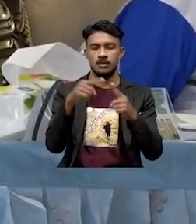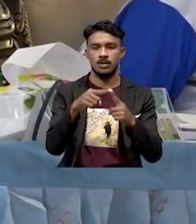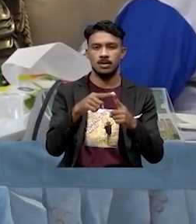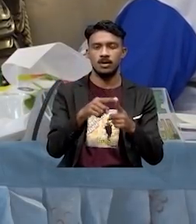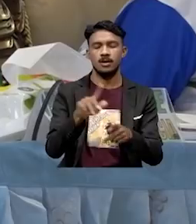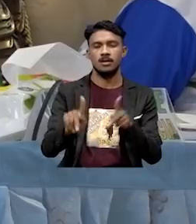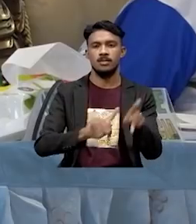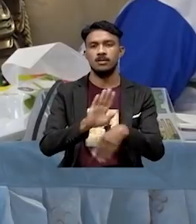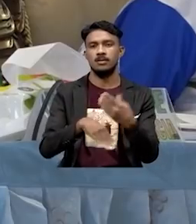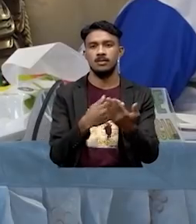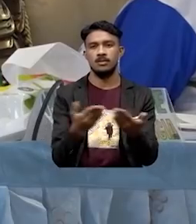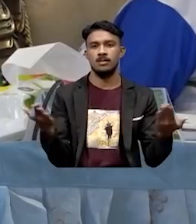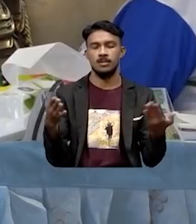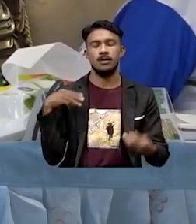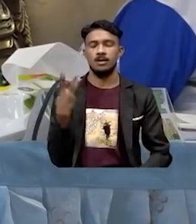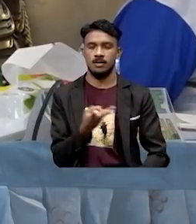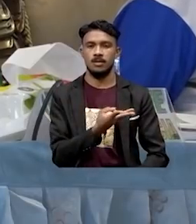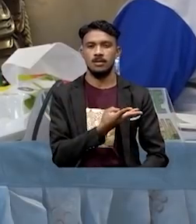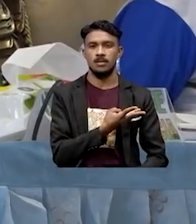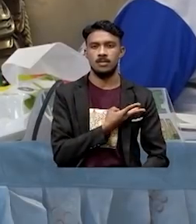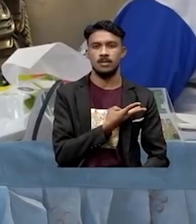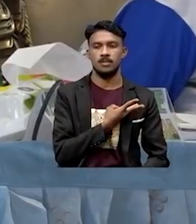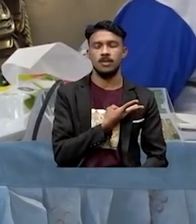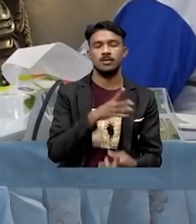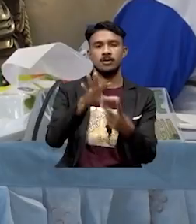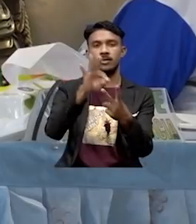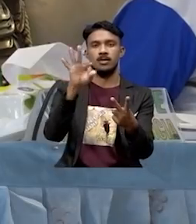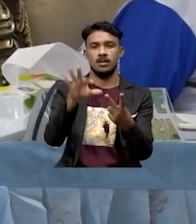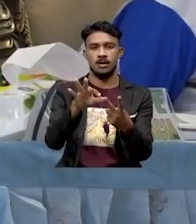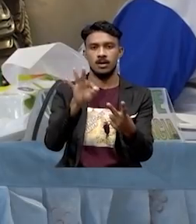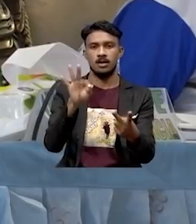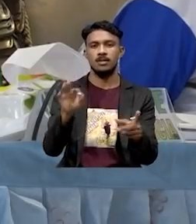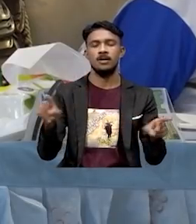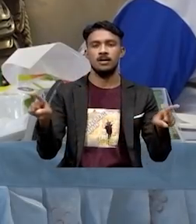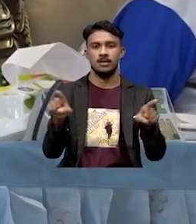bem ami atu hili makan